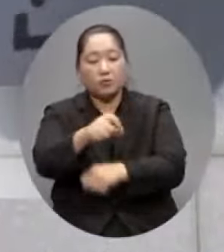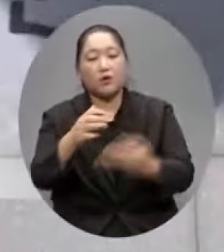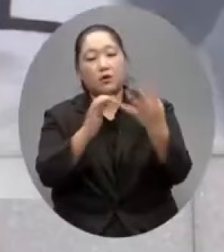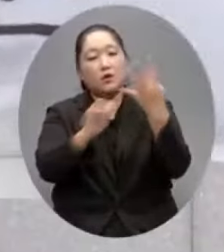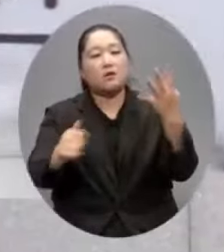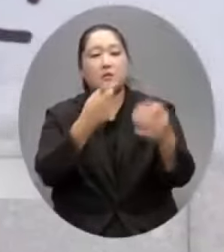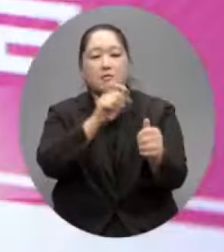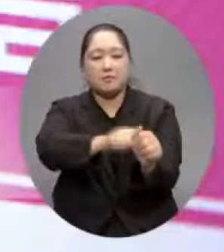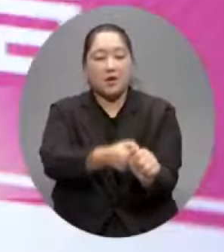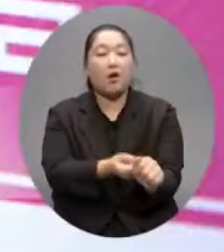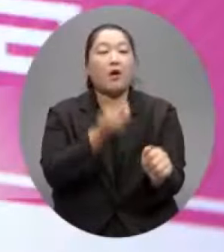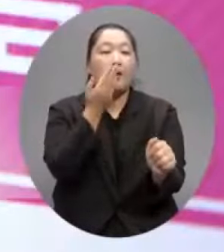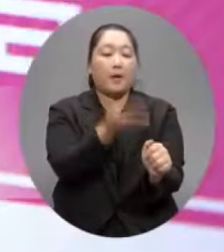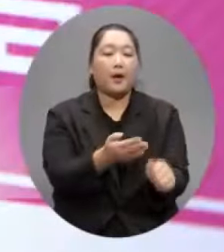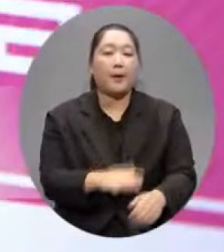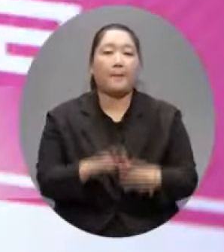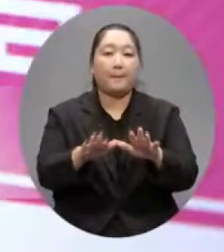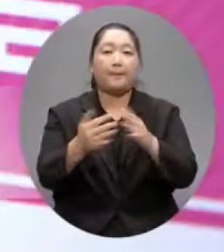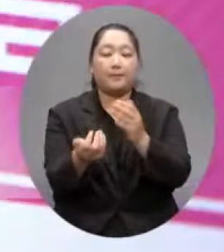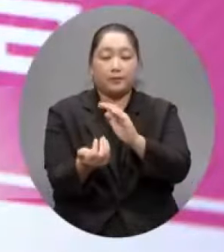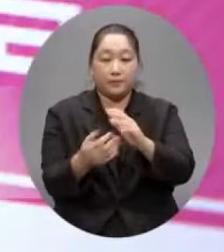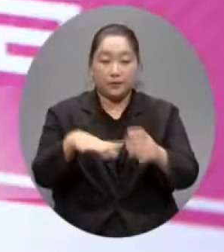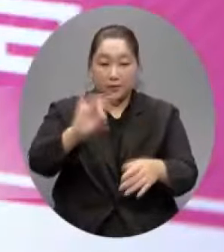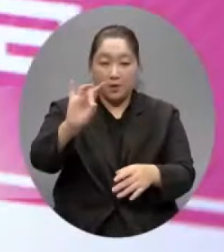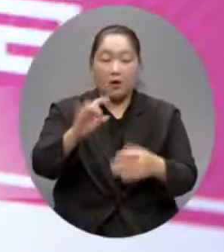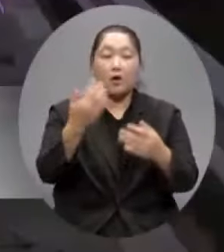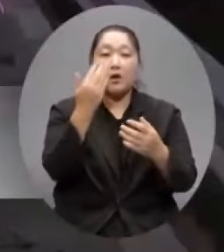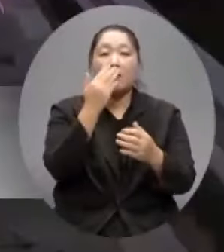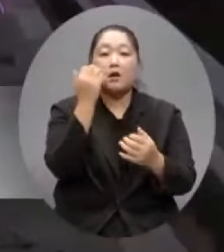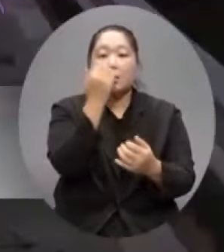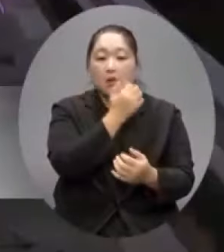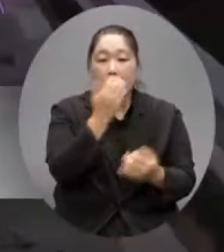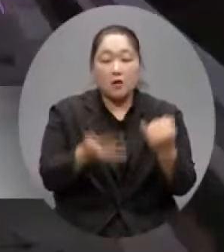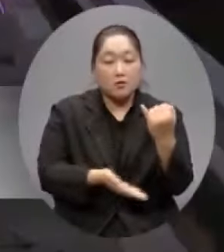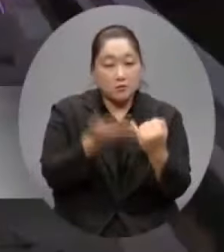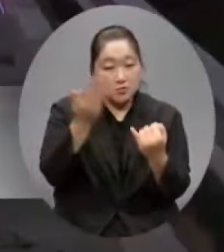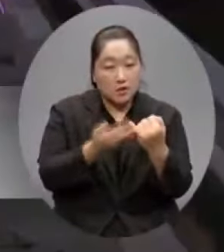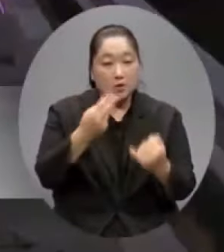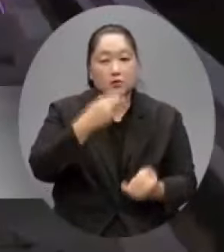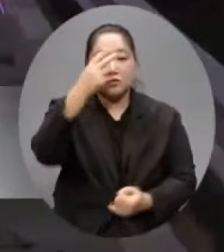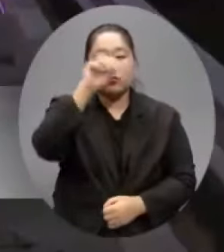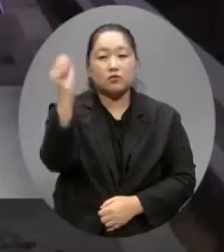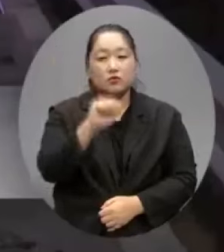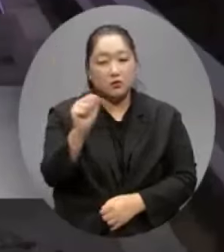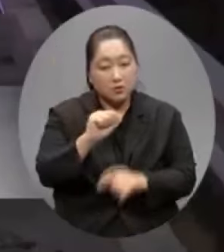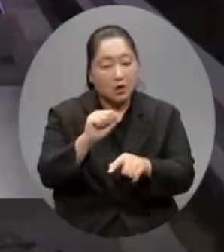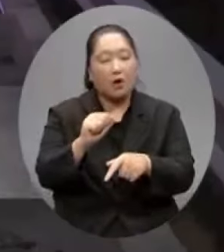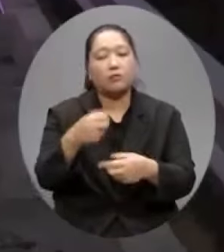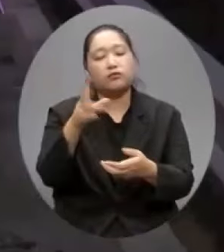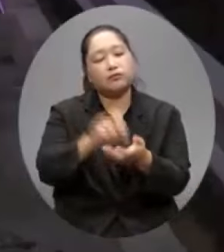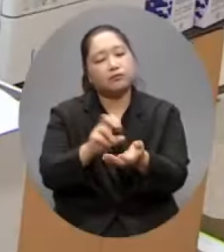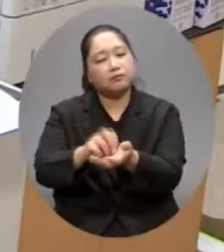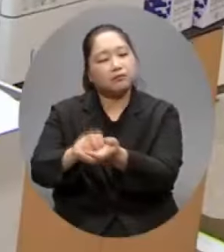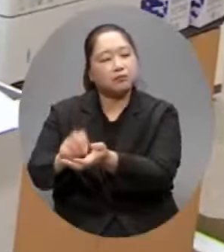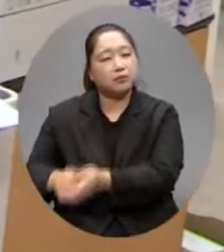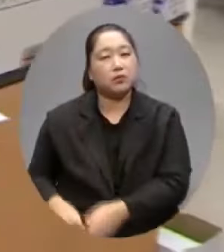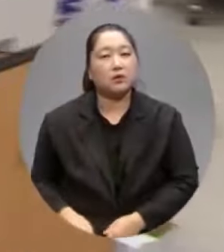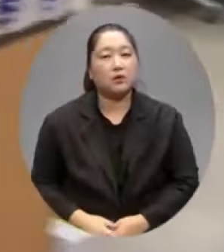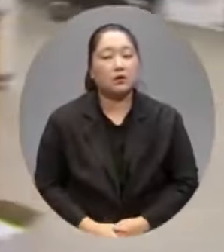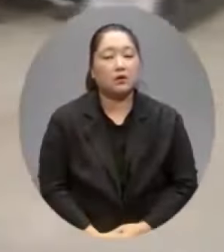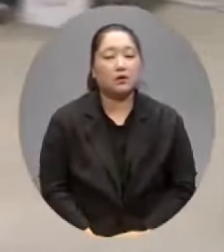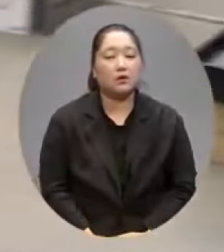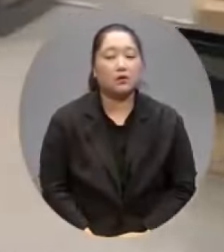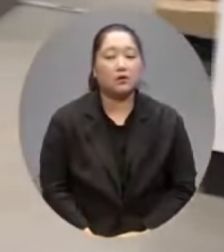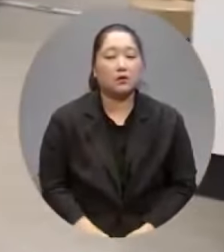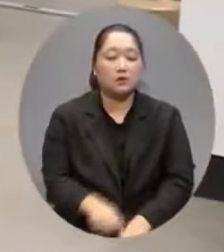받았고 올 초에도 성추행 의혹, 음주운전 등으로 공직기강은 도마 위에 올랐습니다.